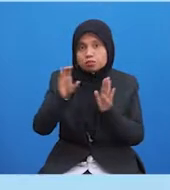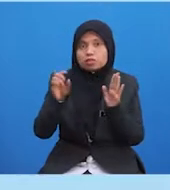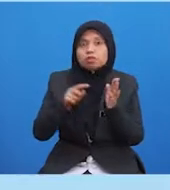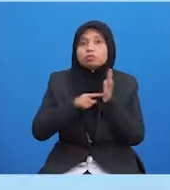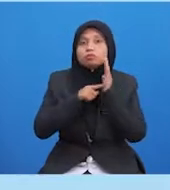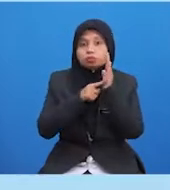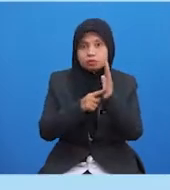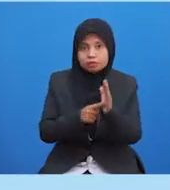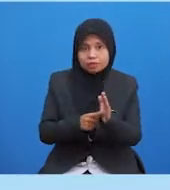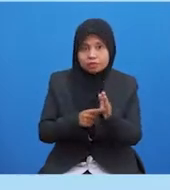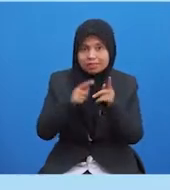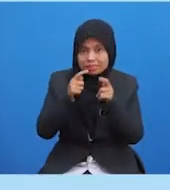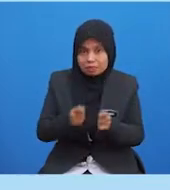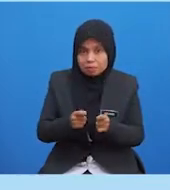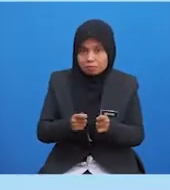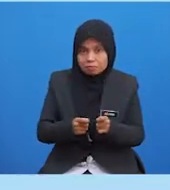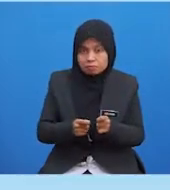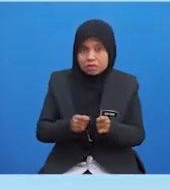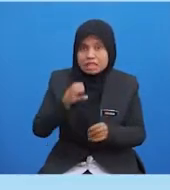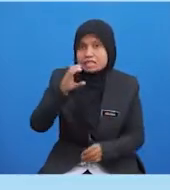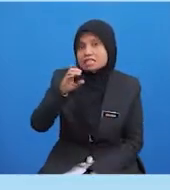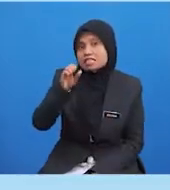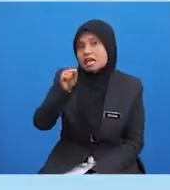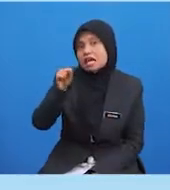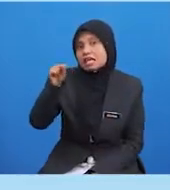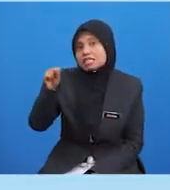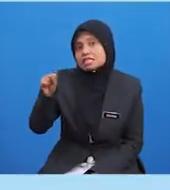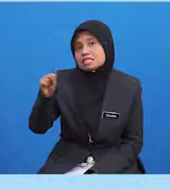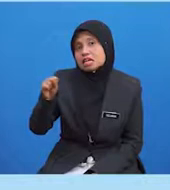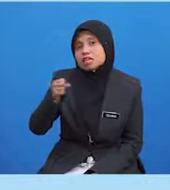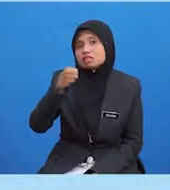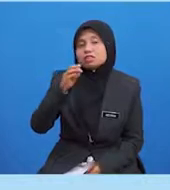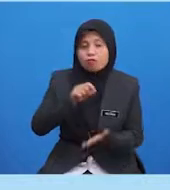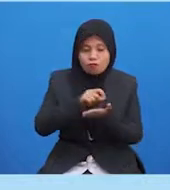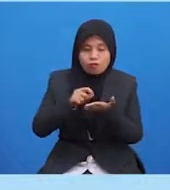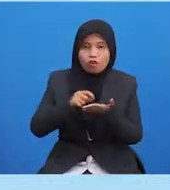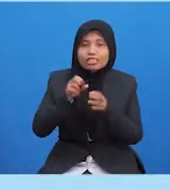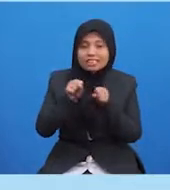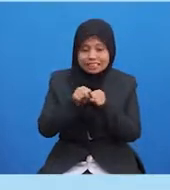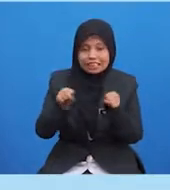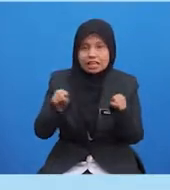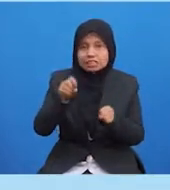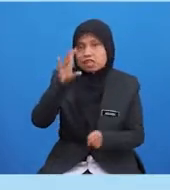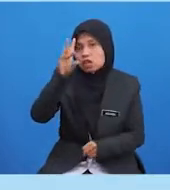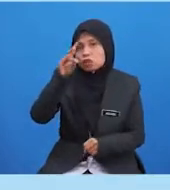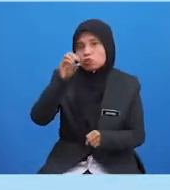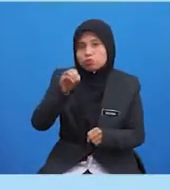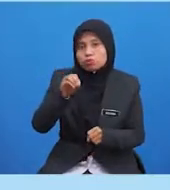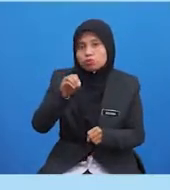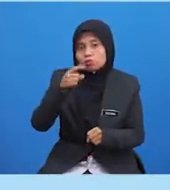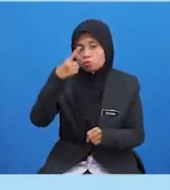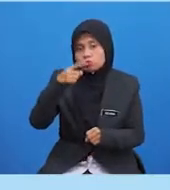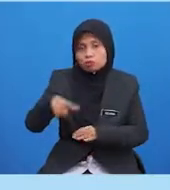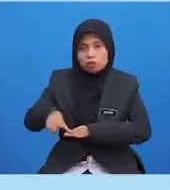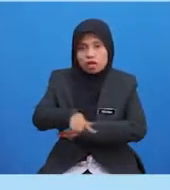menunjukkan penetapan CSS font size 70 bagi teks laman